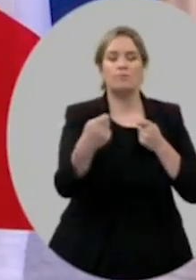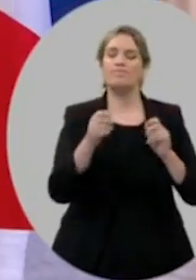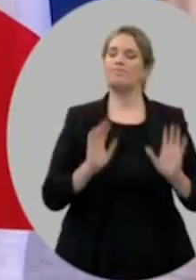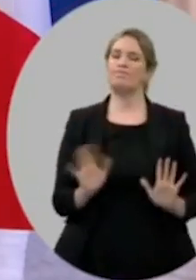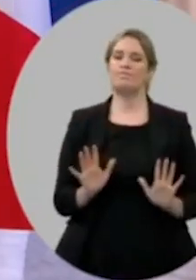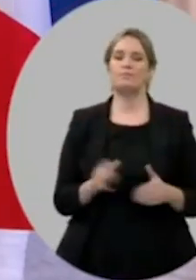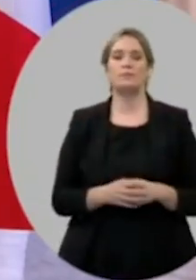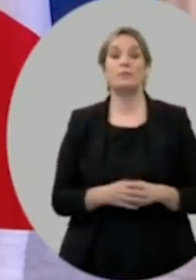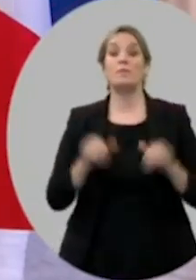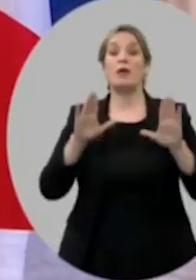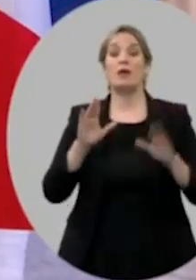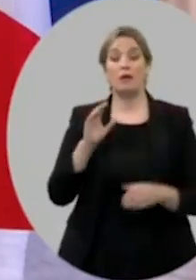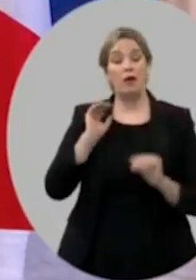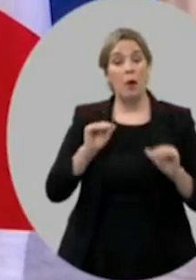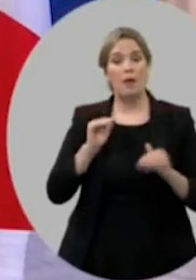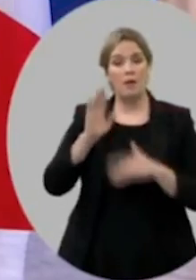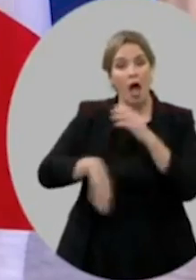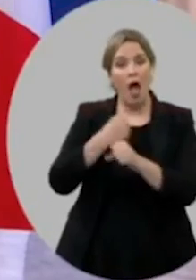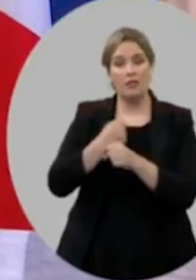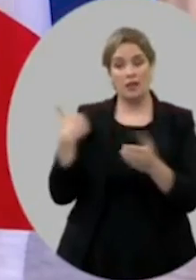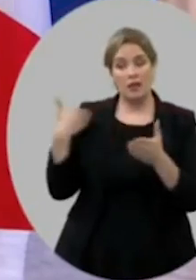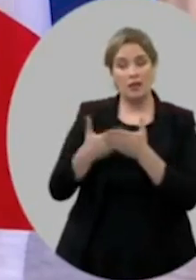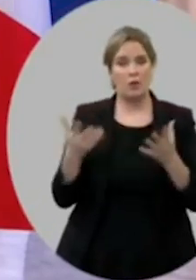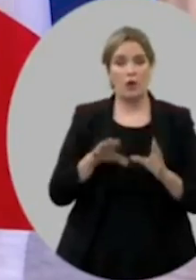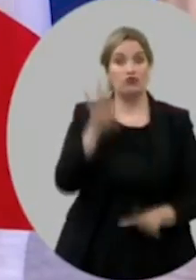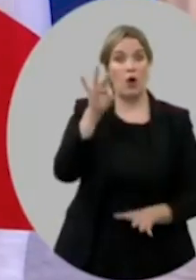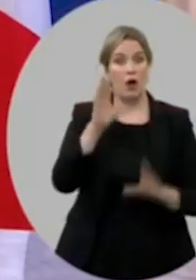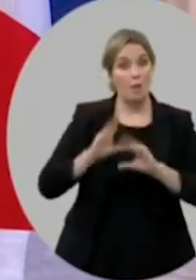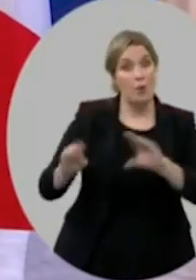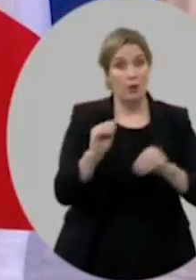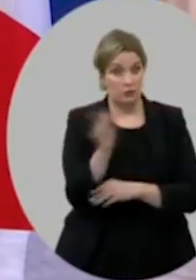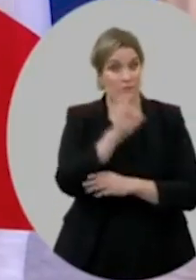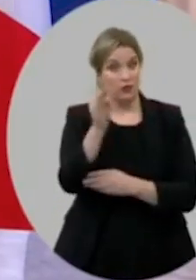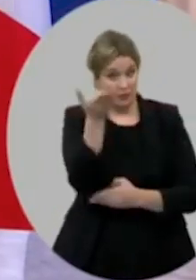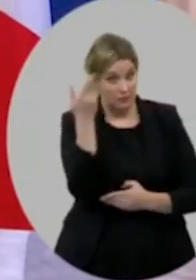L'image de la foule, des porte-drapeaux, des jeunes et moins jeunes